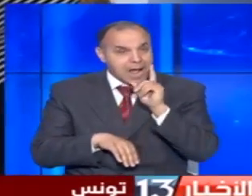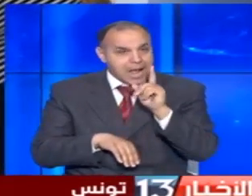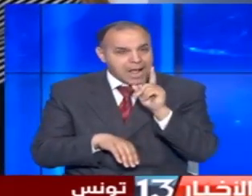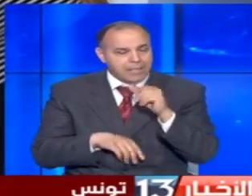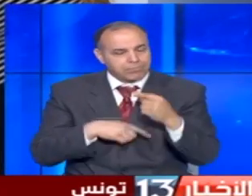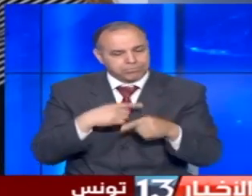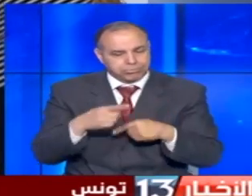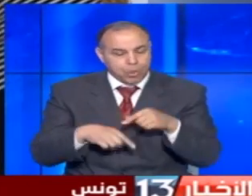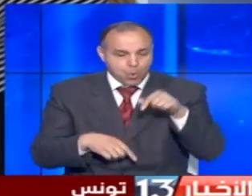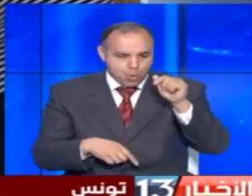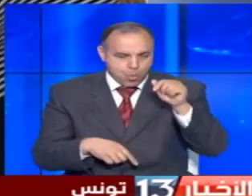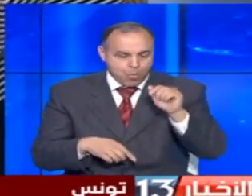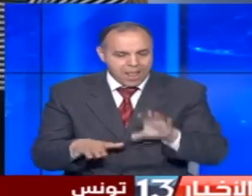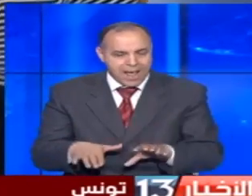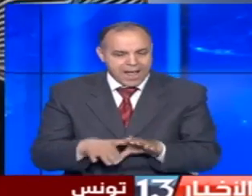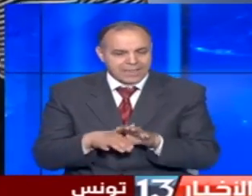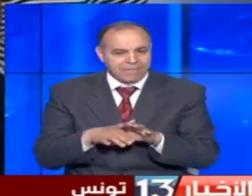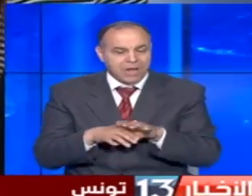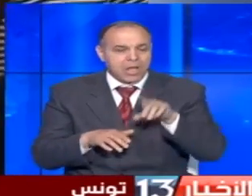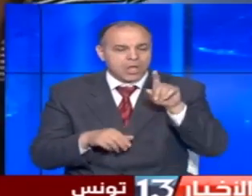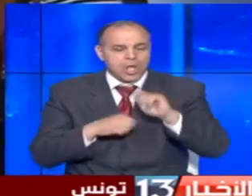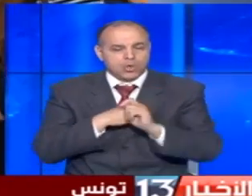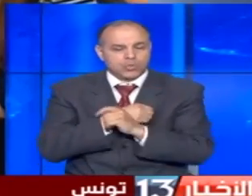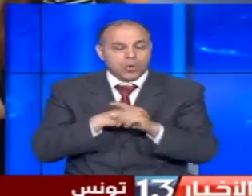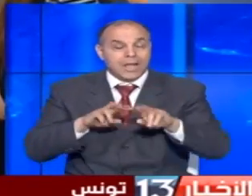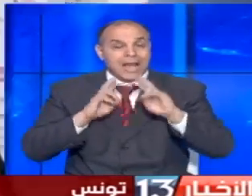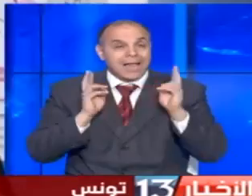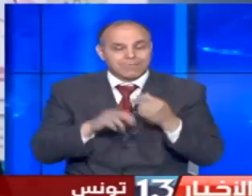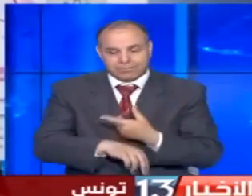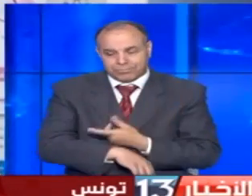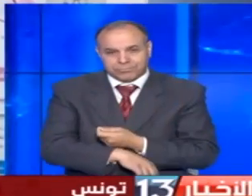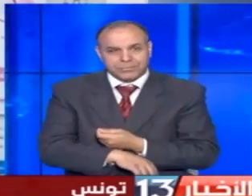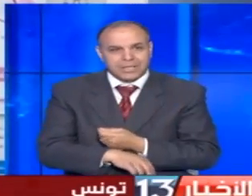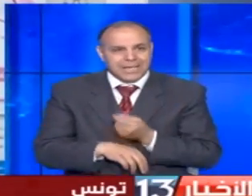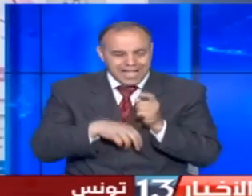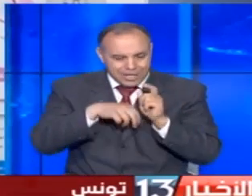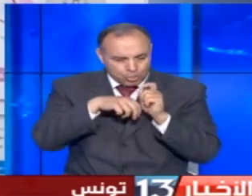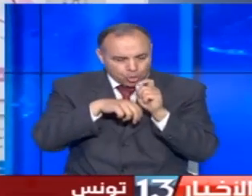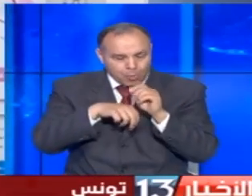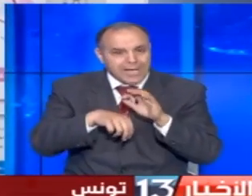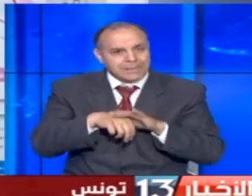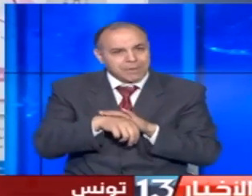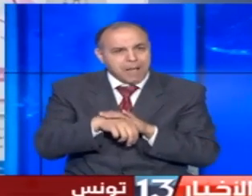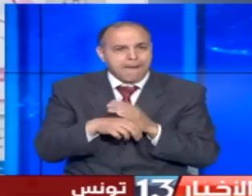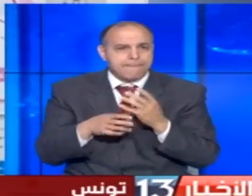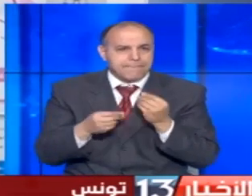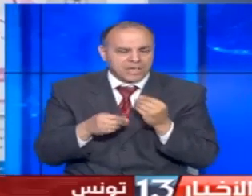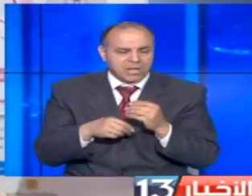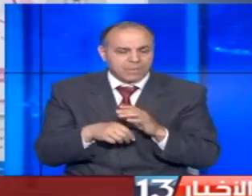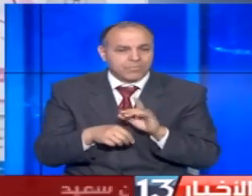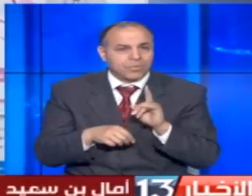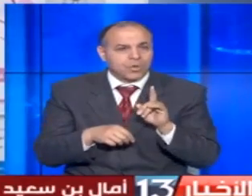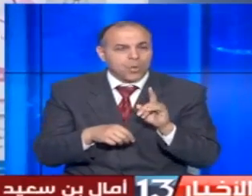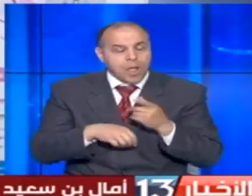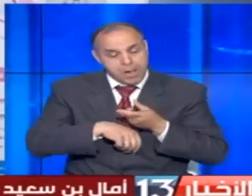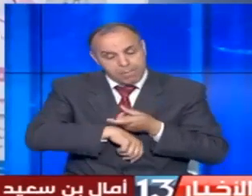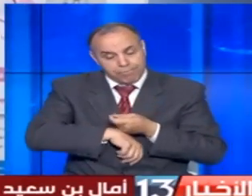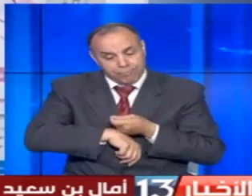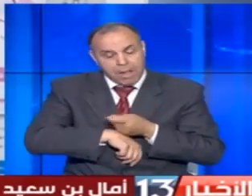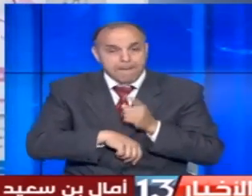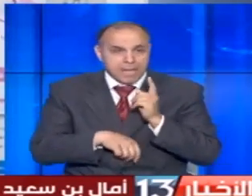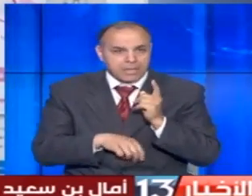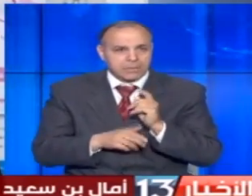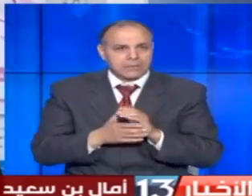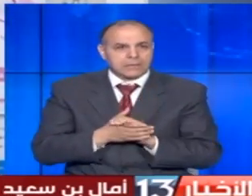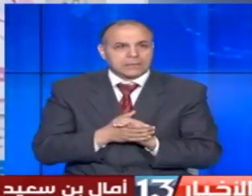يتزامن اليوم مع الاحتفالات بالاسبوع العالمي للتلقيح الجرثومه هذي تتسبب في العديد من الحالات والتلقيح